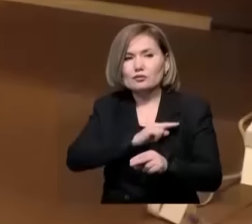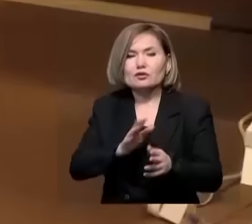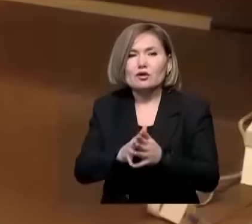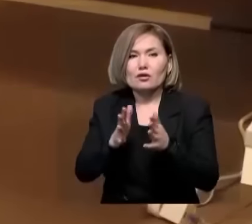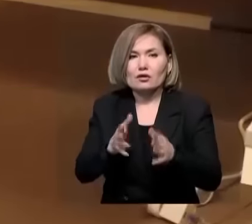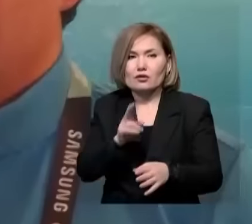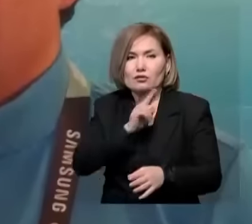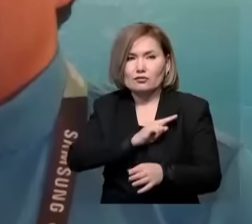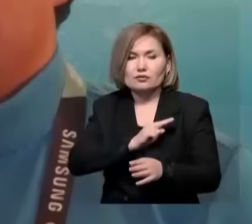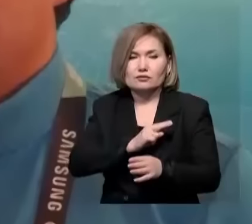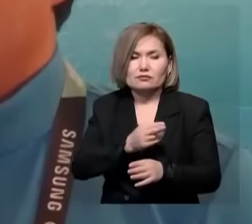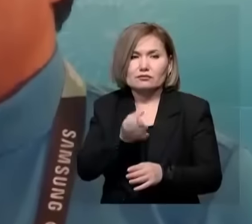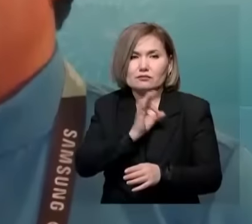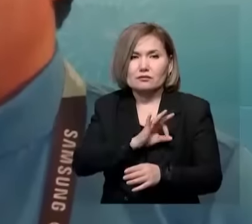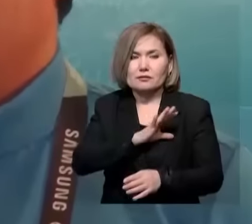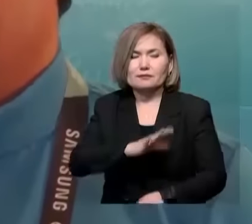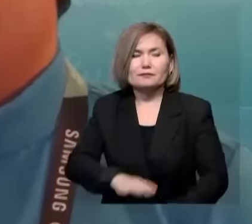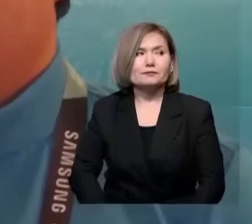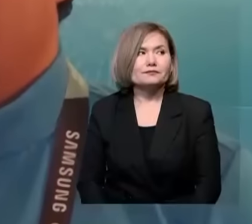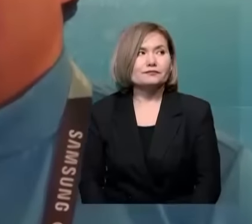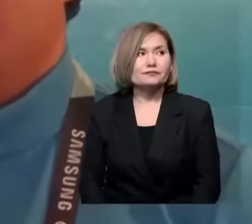болған. Комплекс трамплинов.